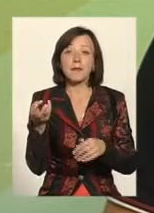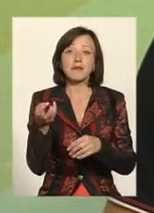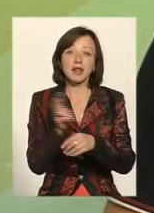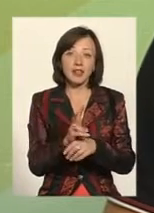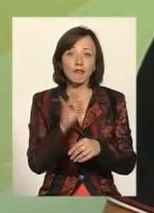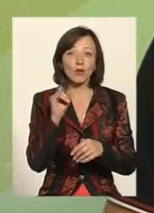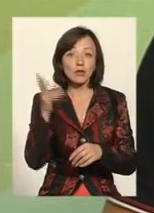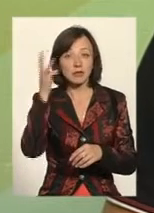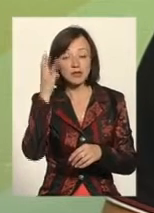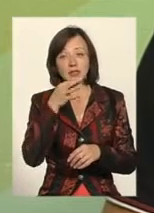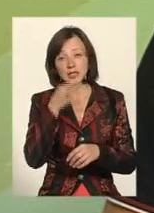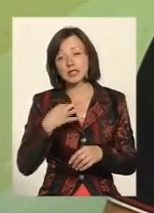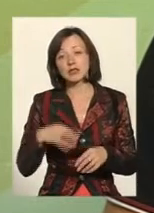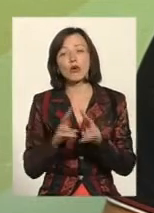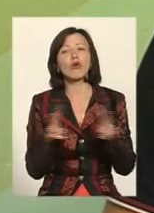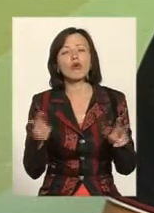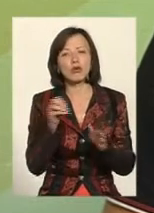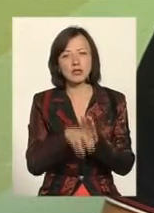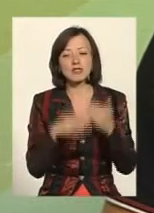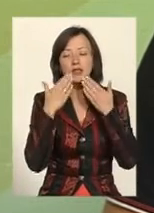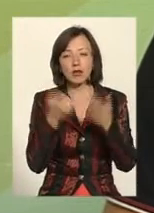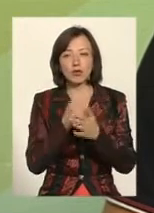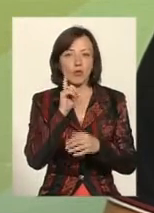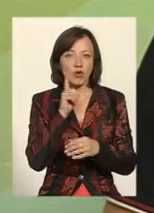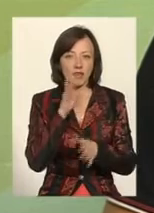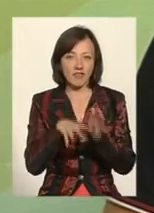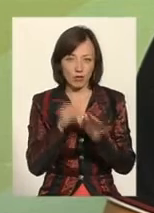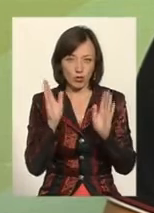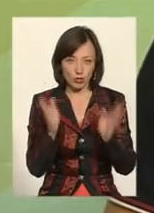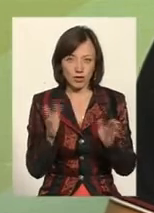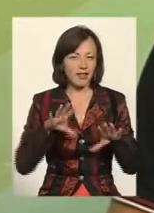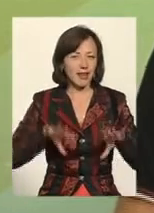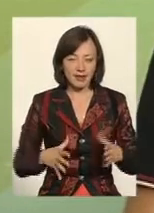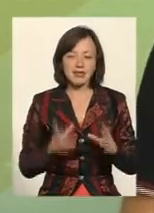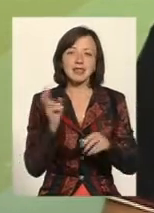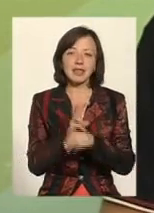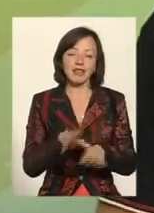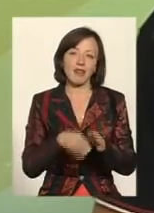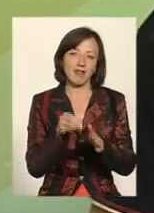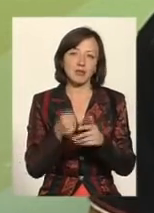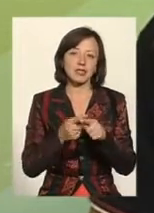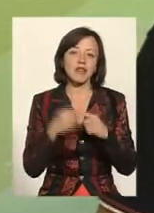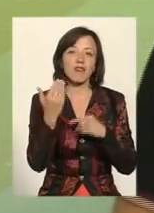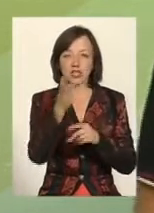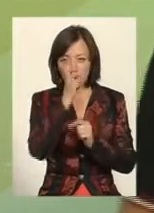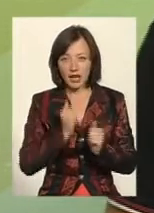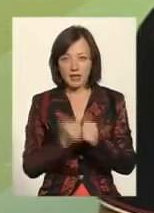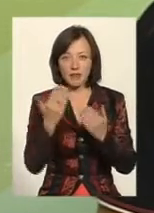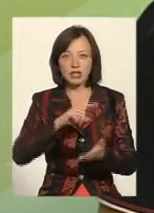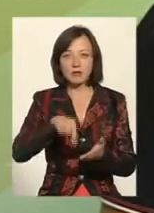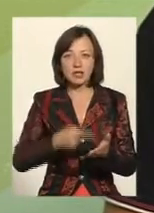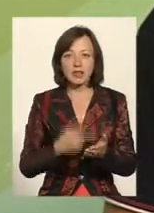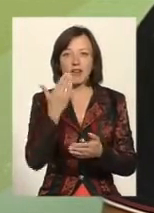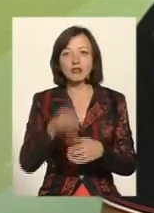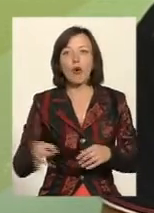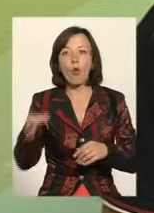онука з Хмельницького, скажи, сину, за кого голосувати? Звертаюсь до молоді, вибори будуть. Не лініться, йдіть на вибори. Це ваша країна, це ваше місто, це